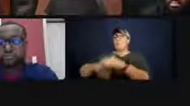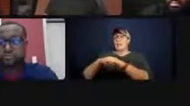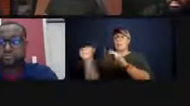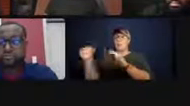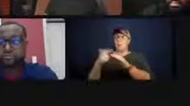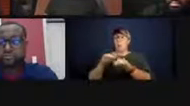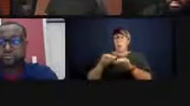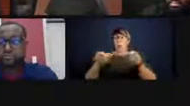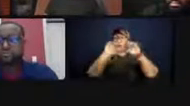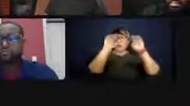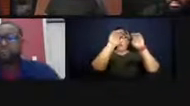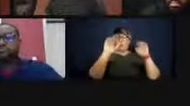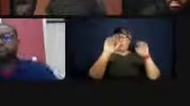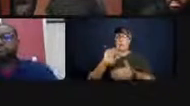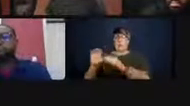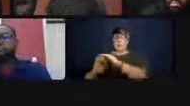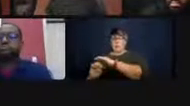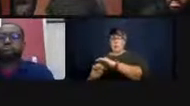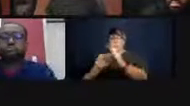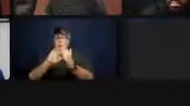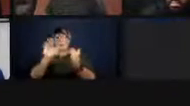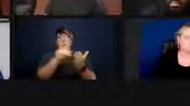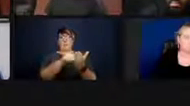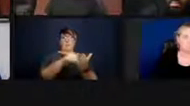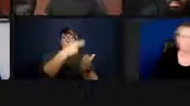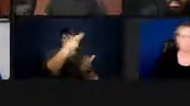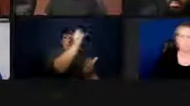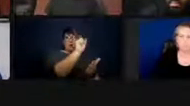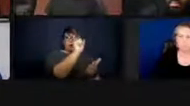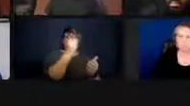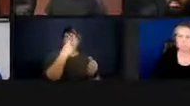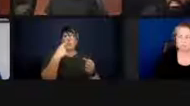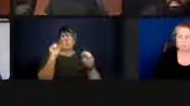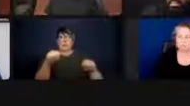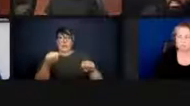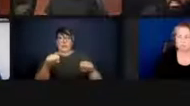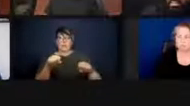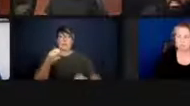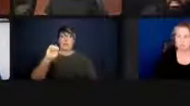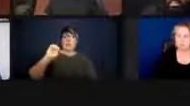وهذه مسائل مهمة